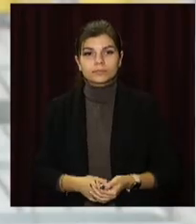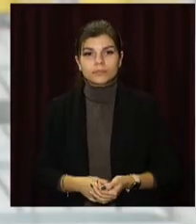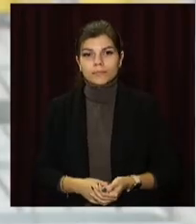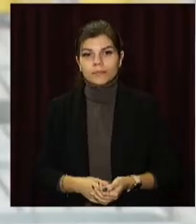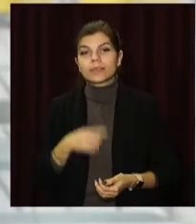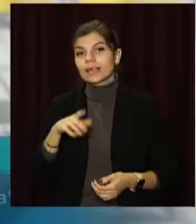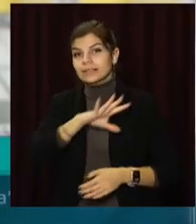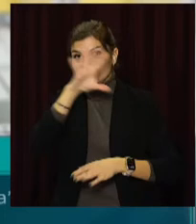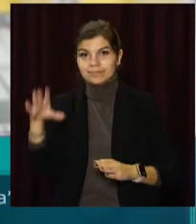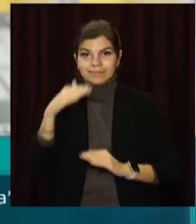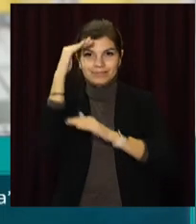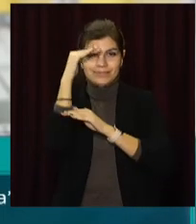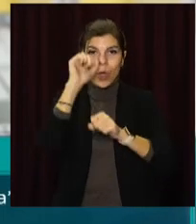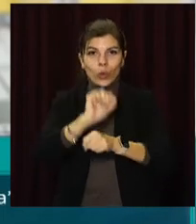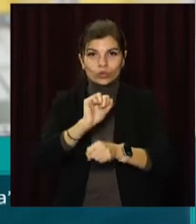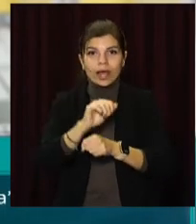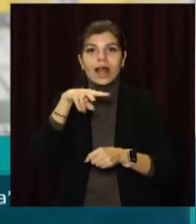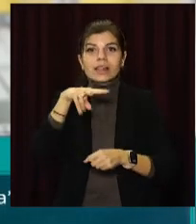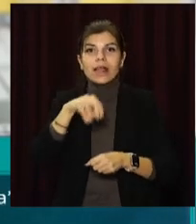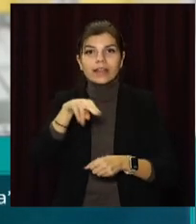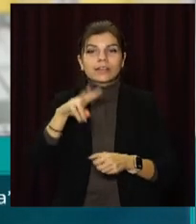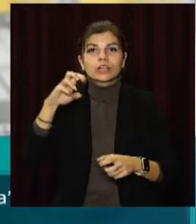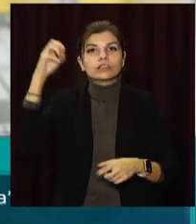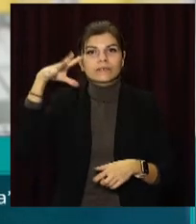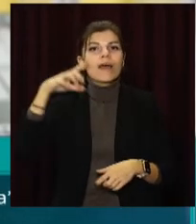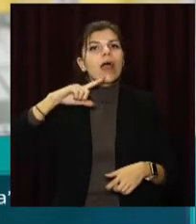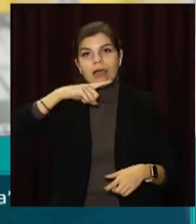Сама конструкція обладна LED-освітленням.